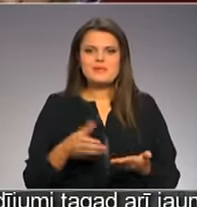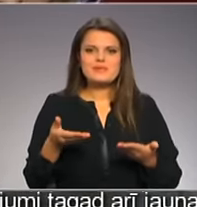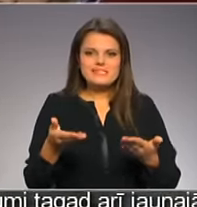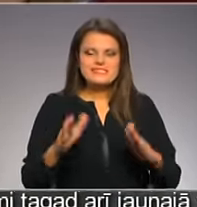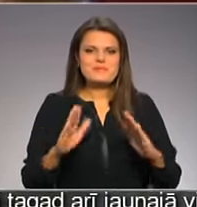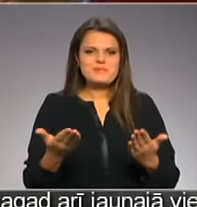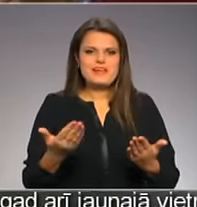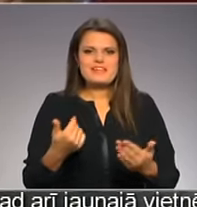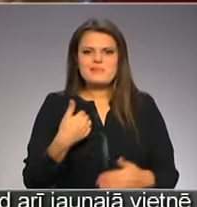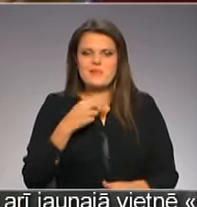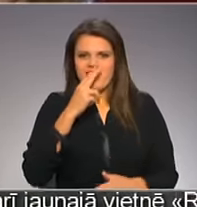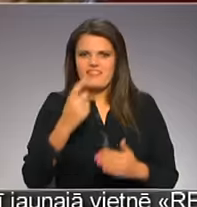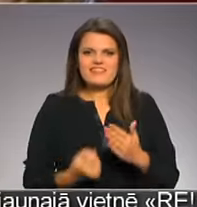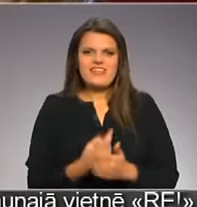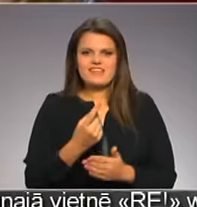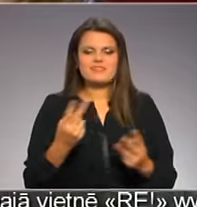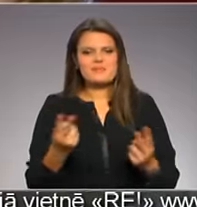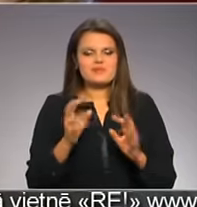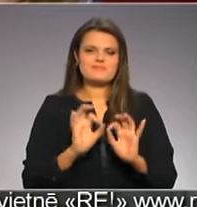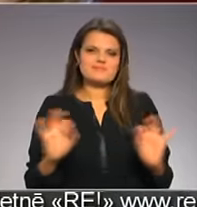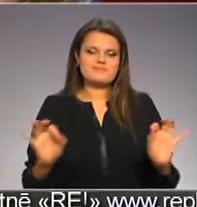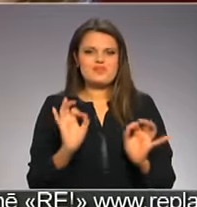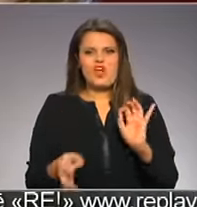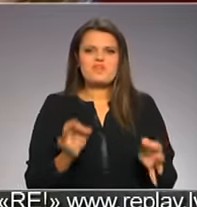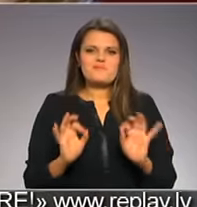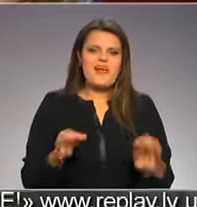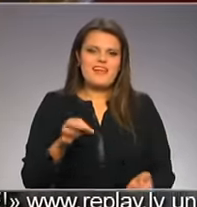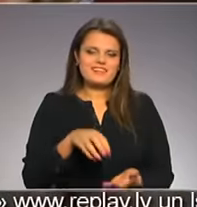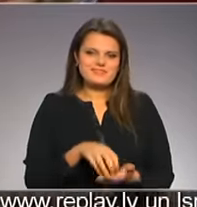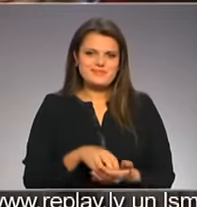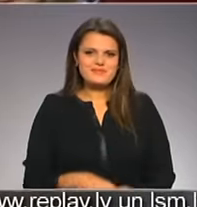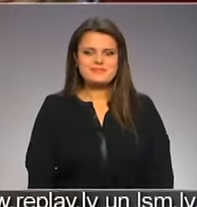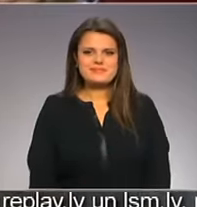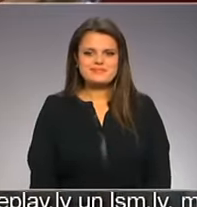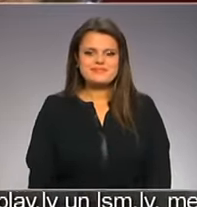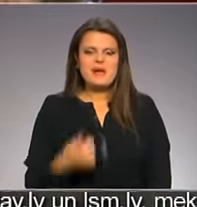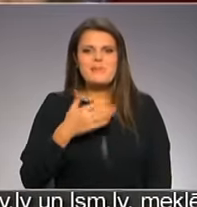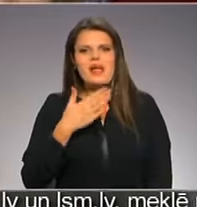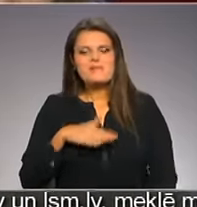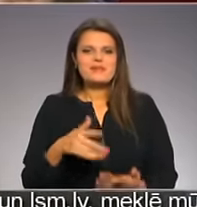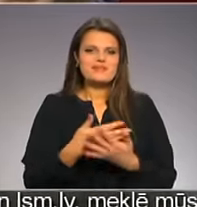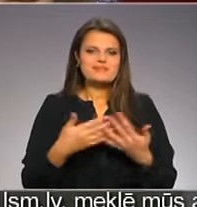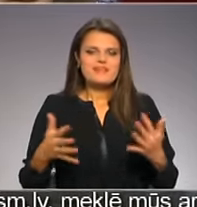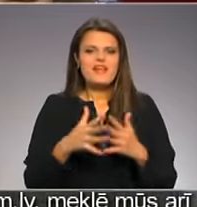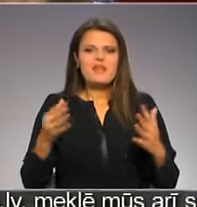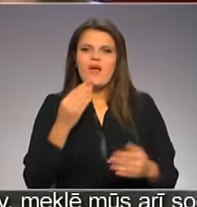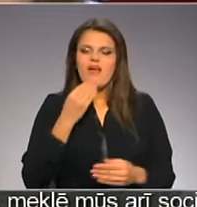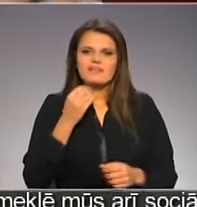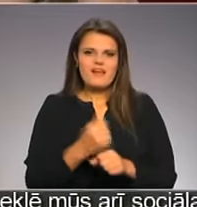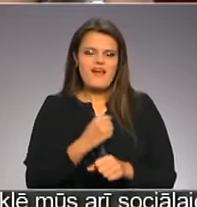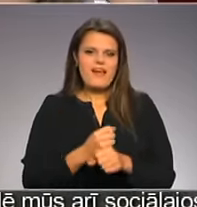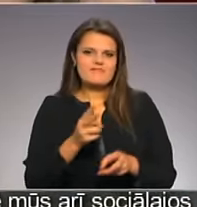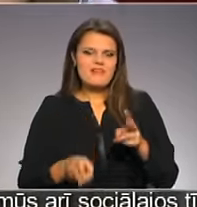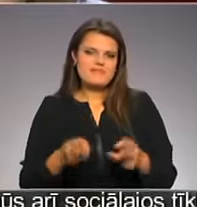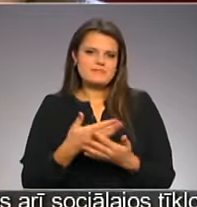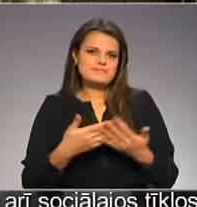man nesanāk piedagušas. Man sanāk normāls. Aha. Man patīk arī viskaut kādus daudz ēdienus gatavot,